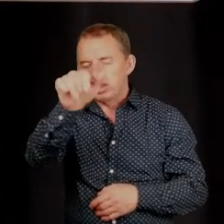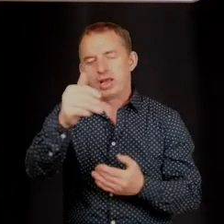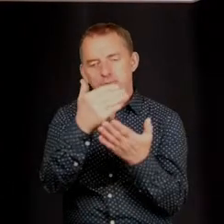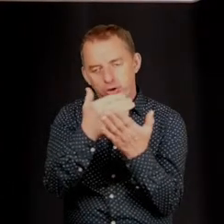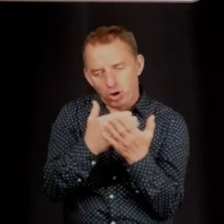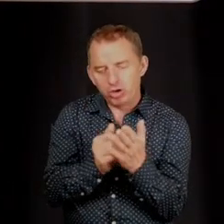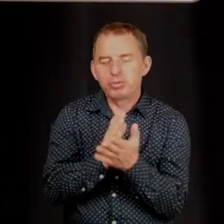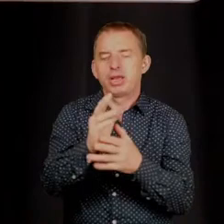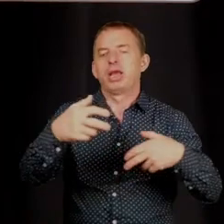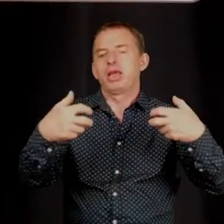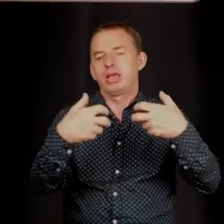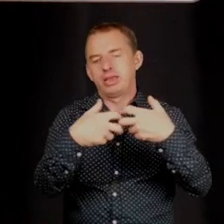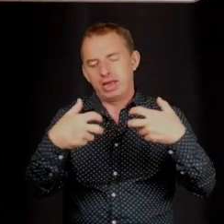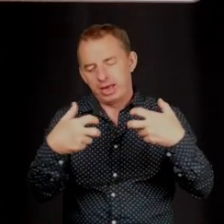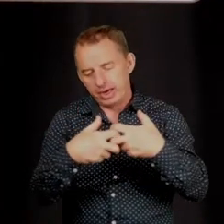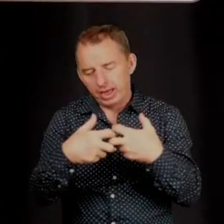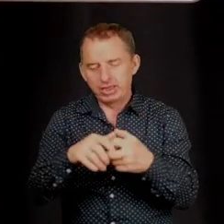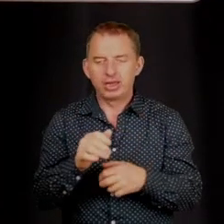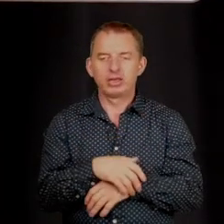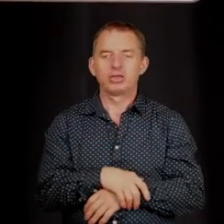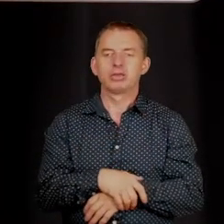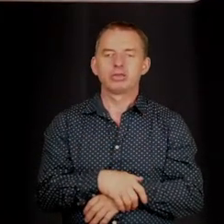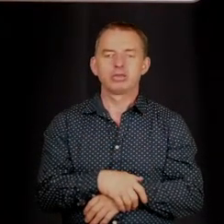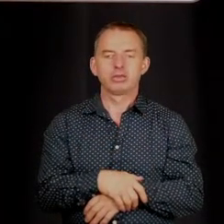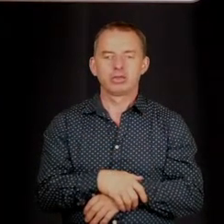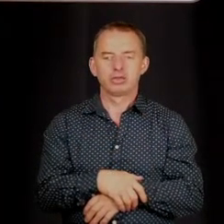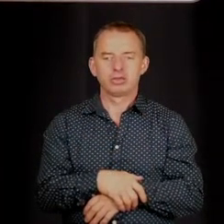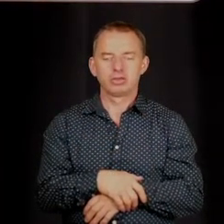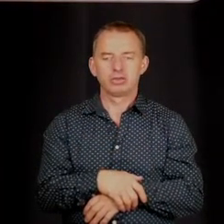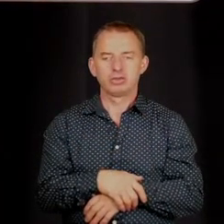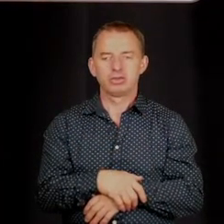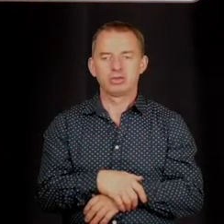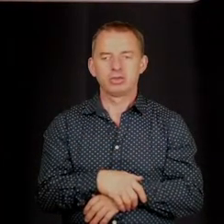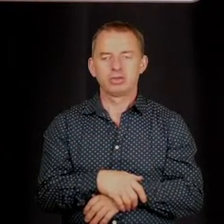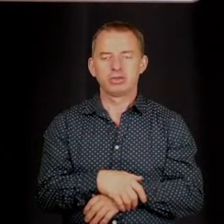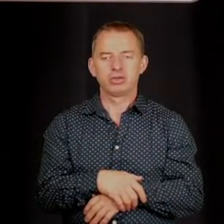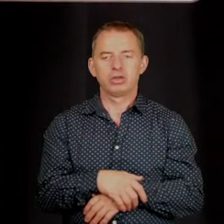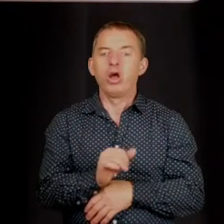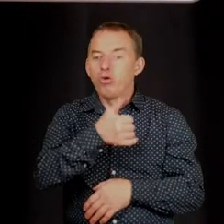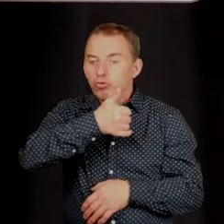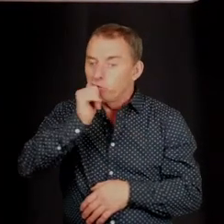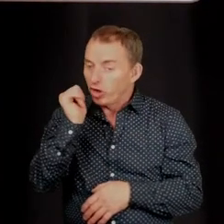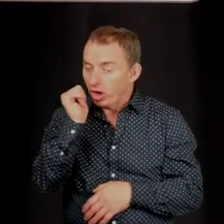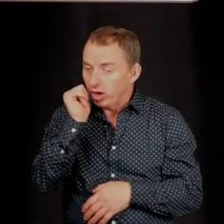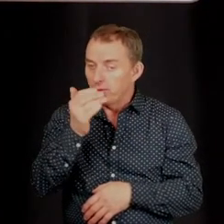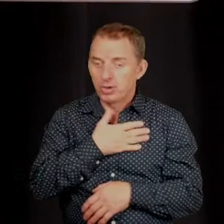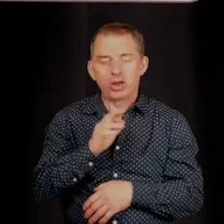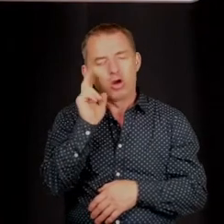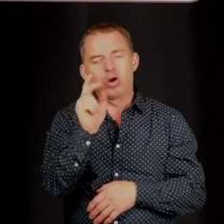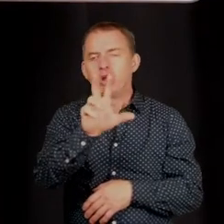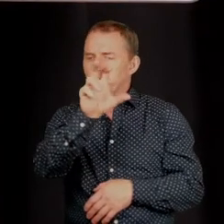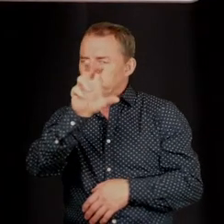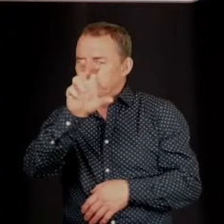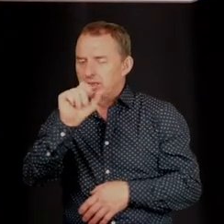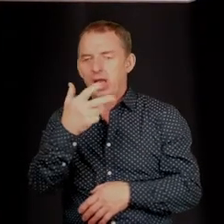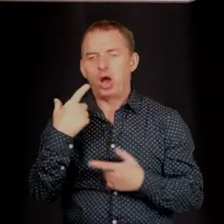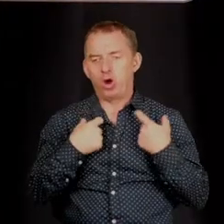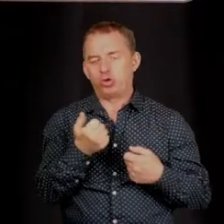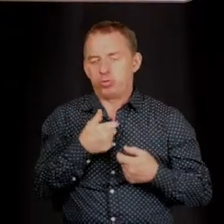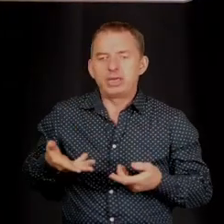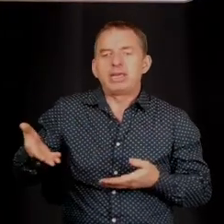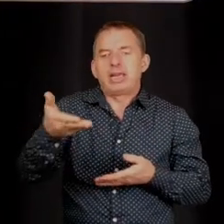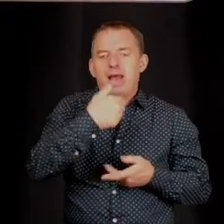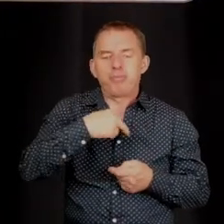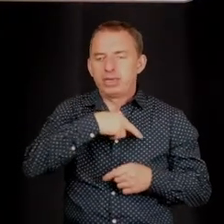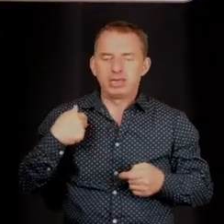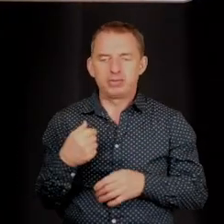przez internet. Last night we had about 300 devices. Wczoraj mieliśmy około 300 osób z nami. Which means